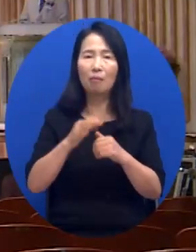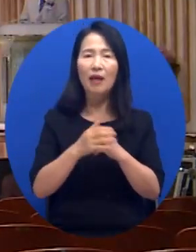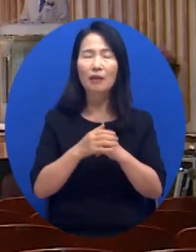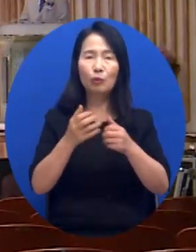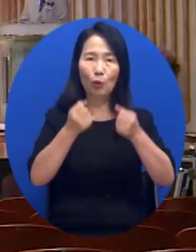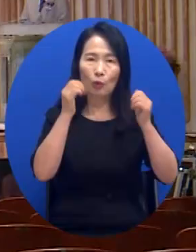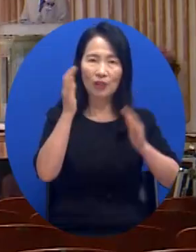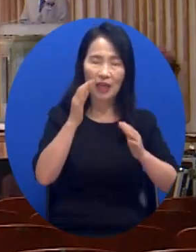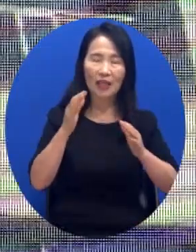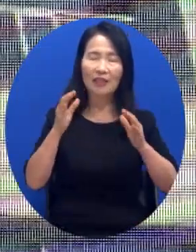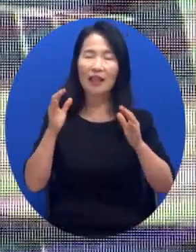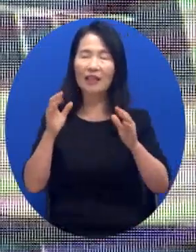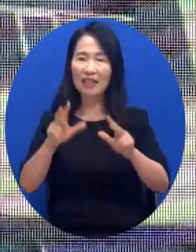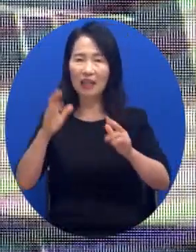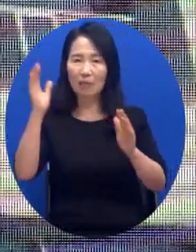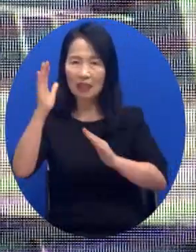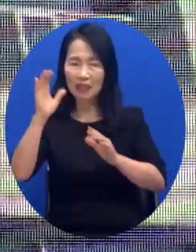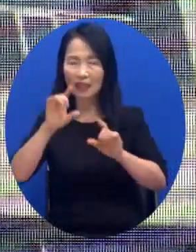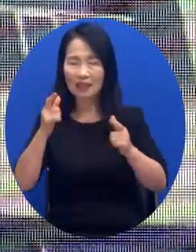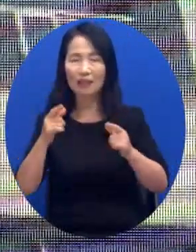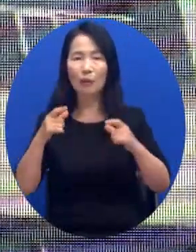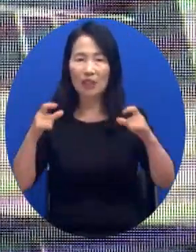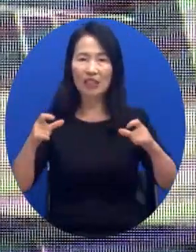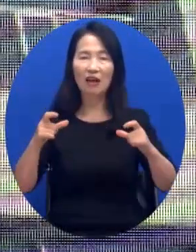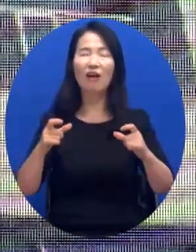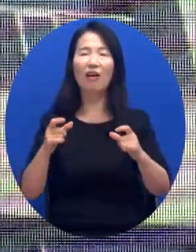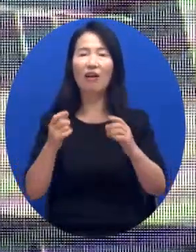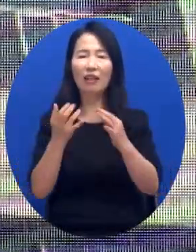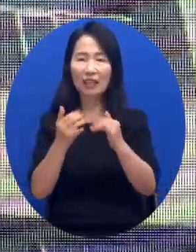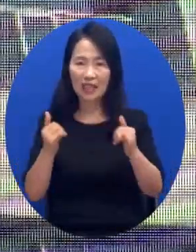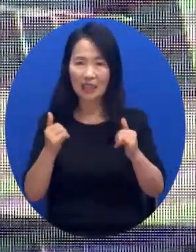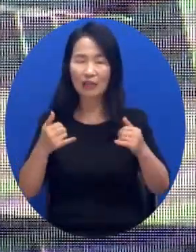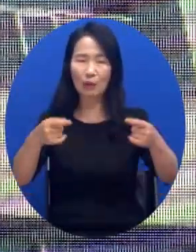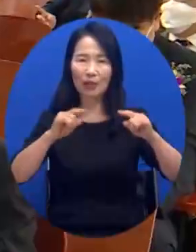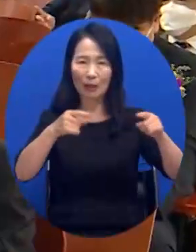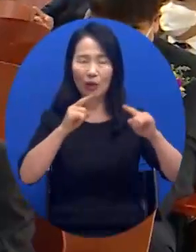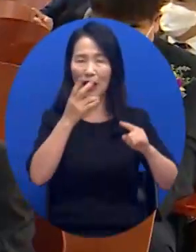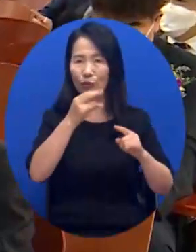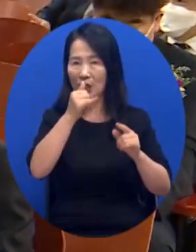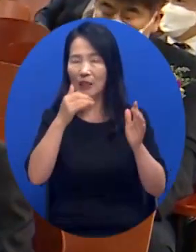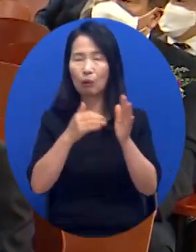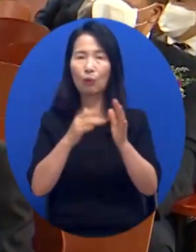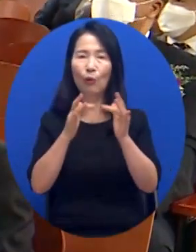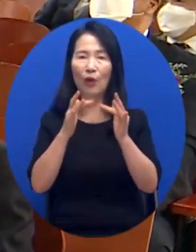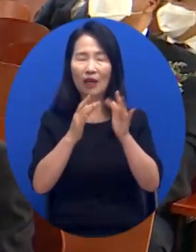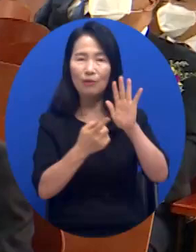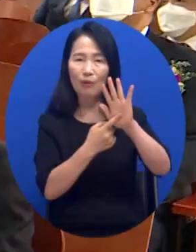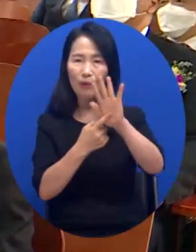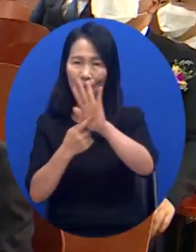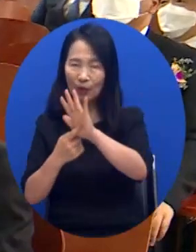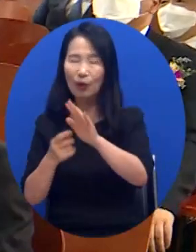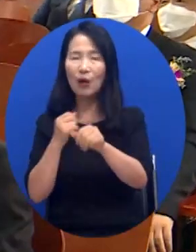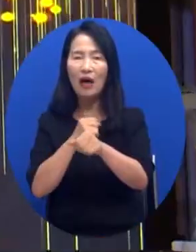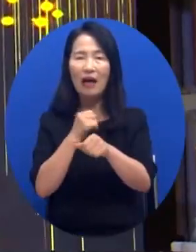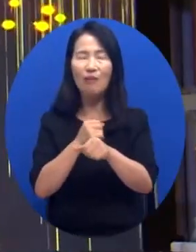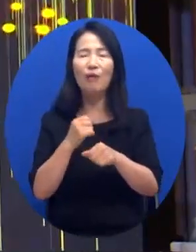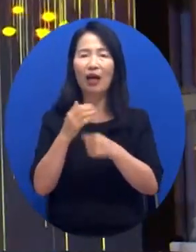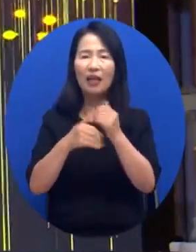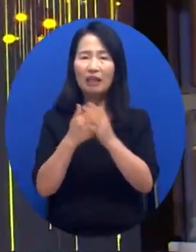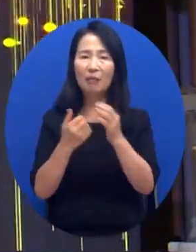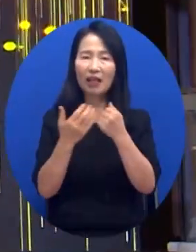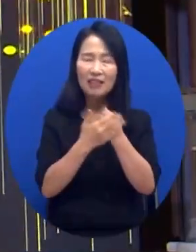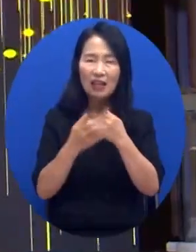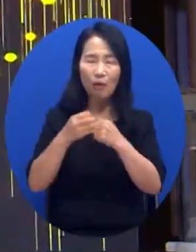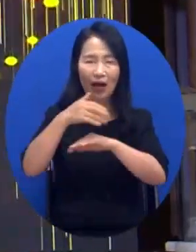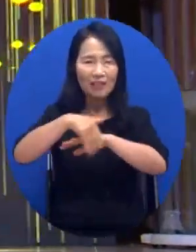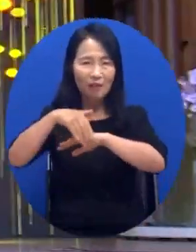함께한 지역민들도 참여할 수 있도록 온라인으로 행사 실황을 중계하며 하나님의 은혜와 섭리로 채워진 120년의